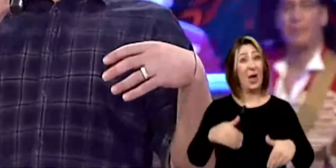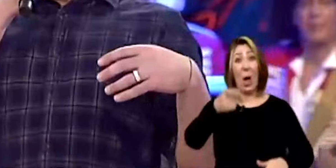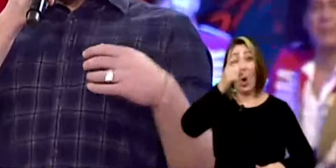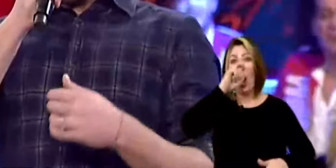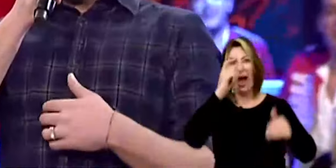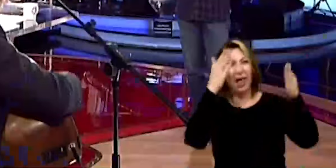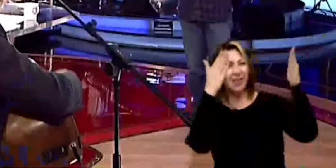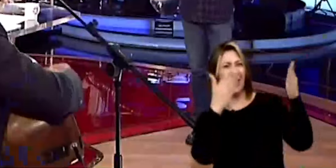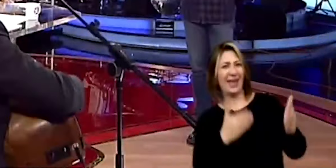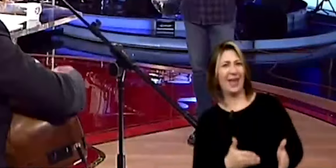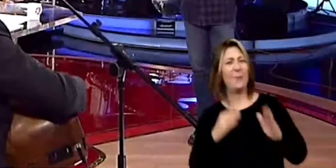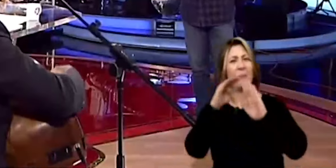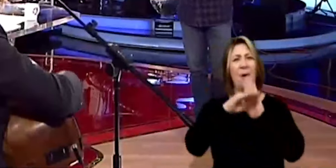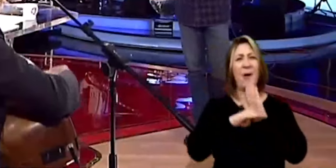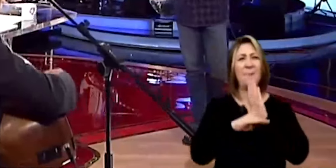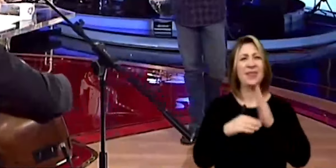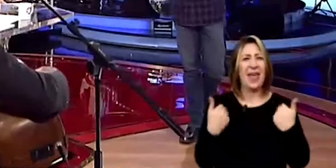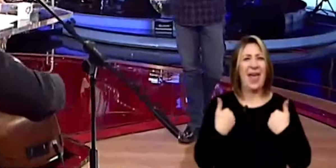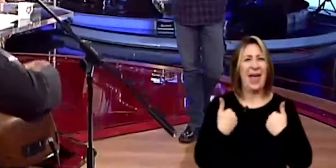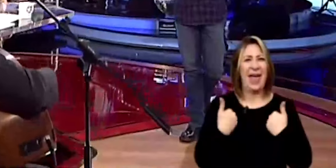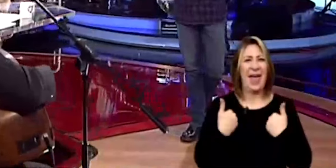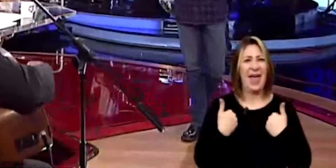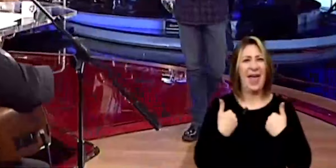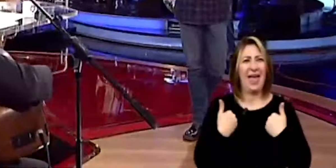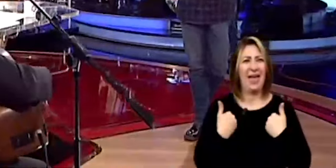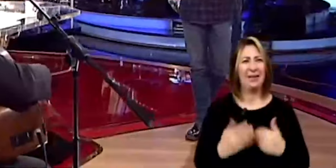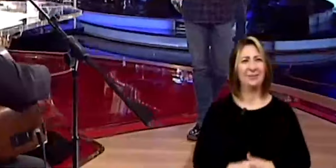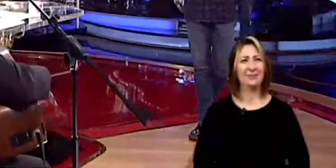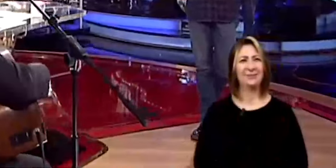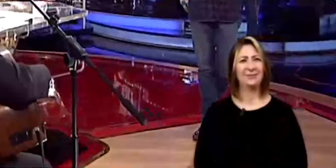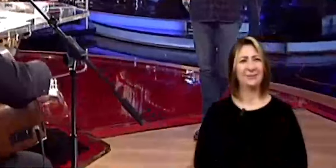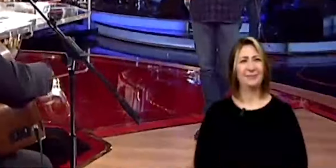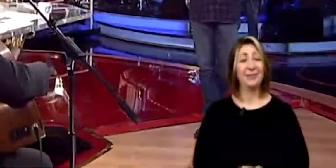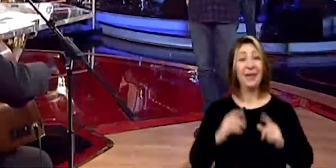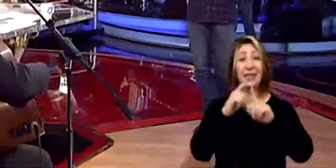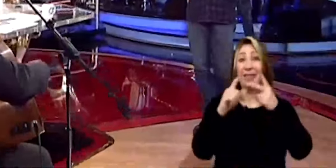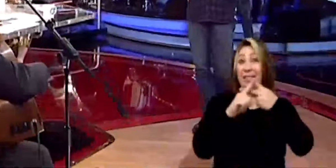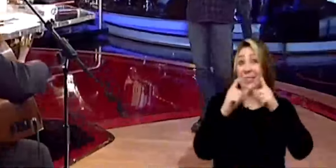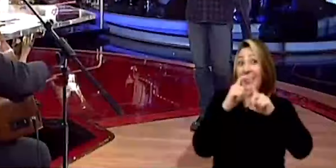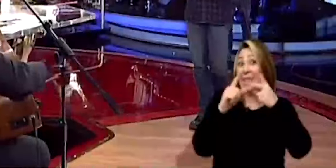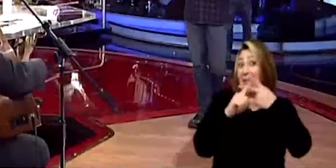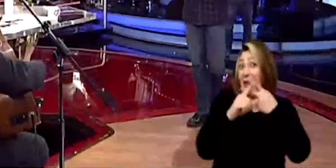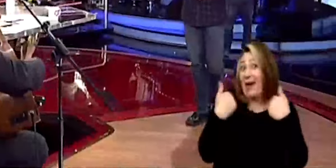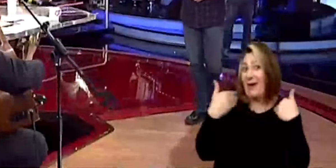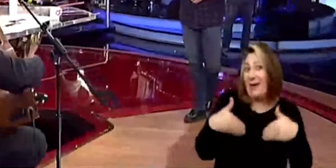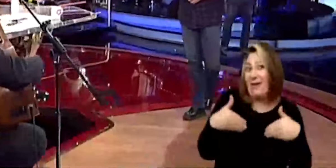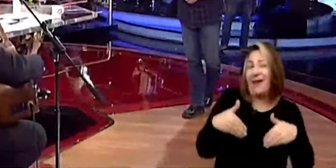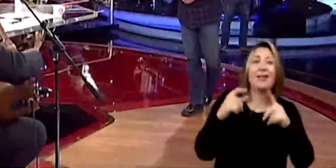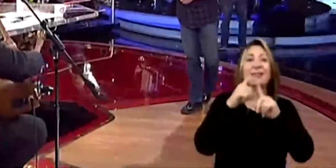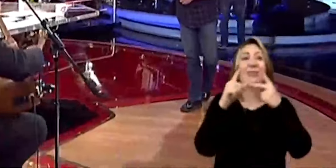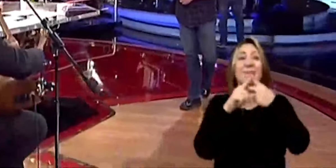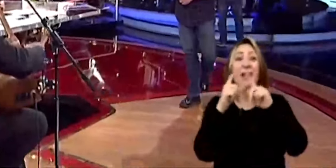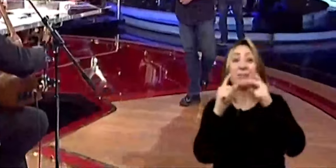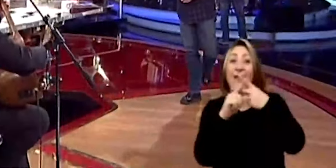Da dadaya dandinistaya,